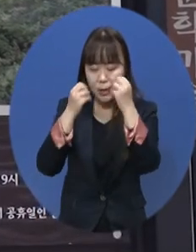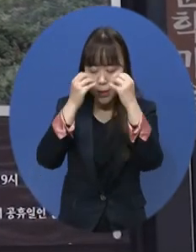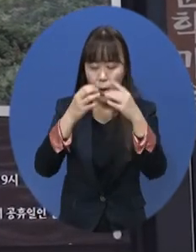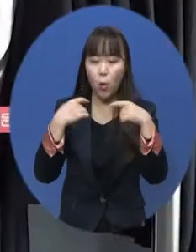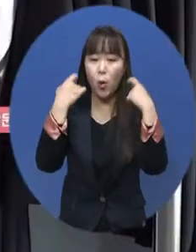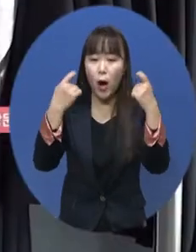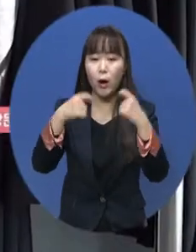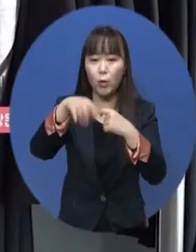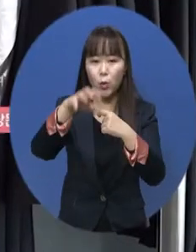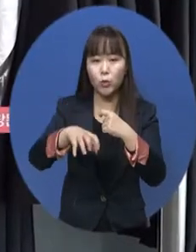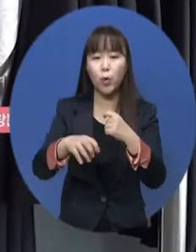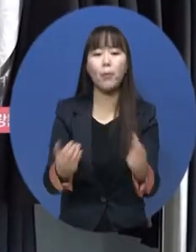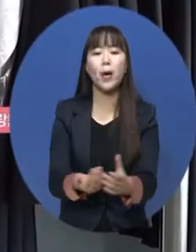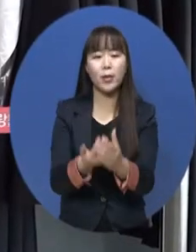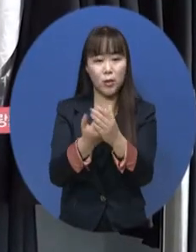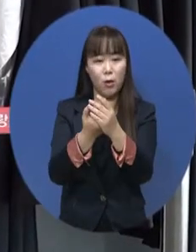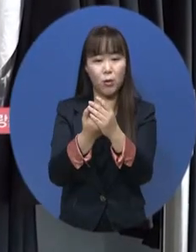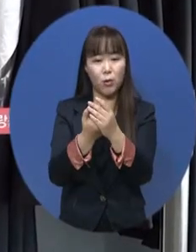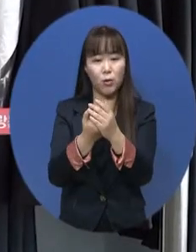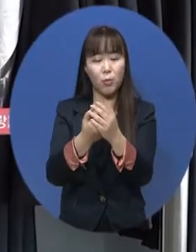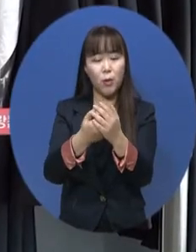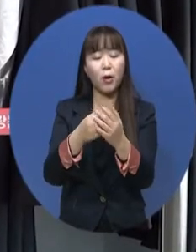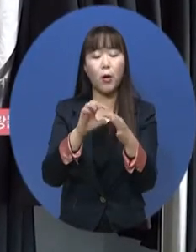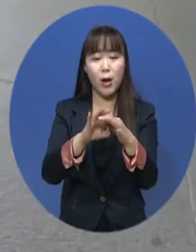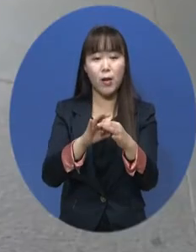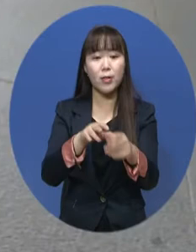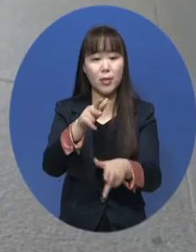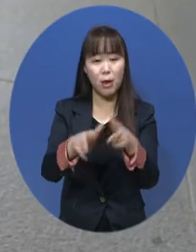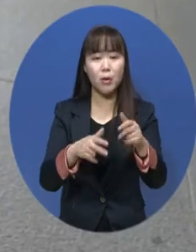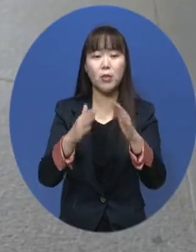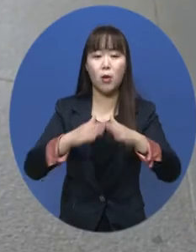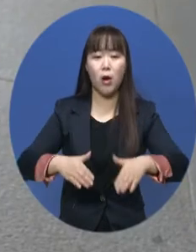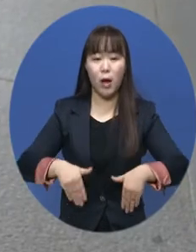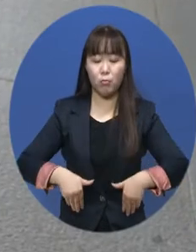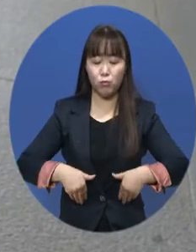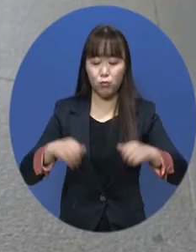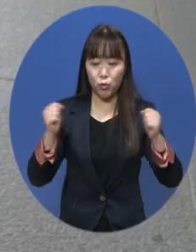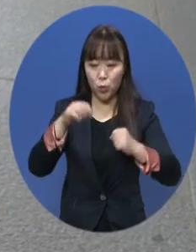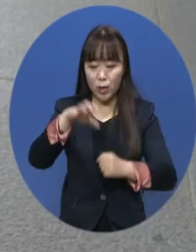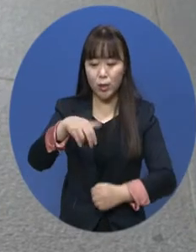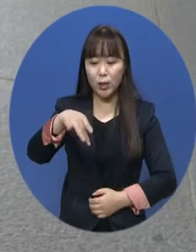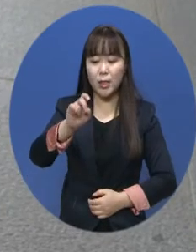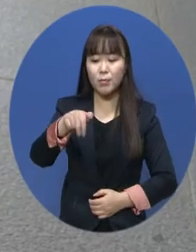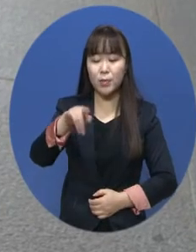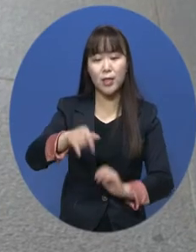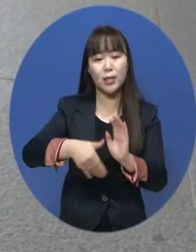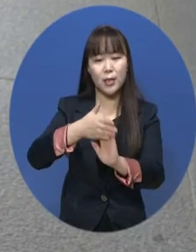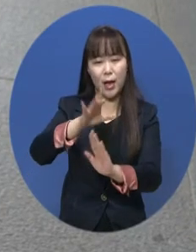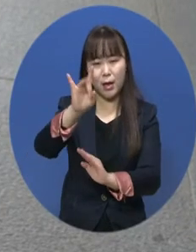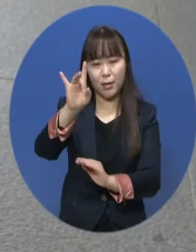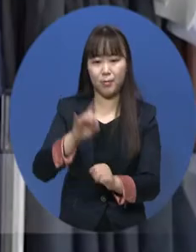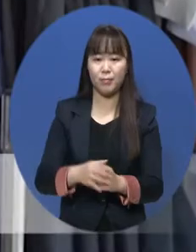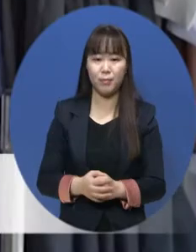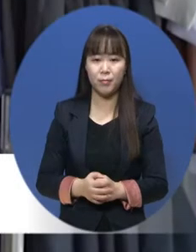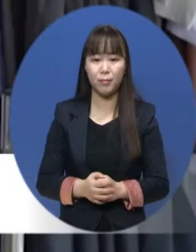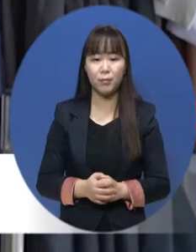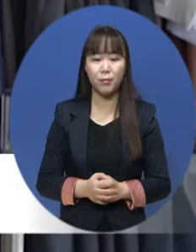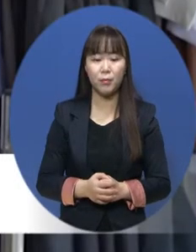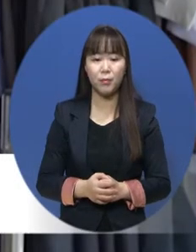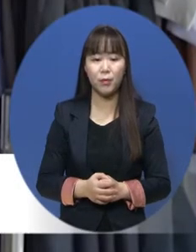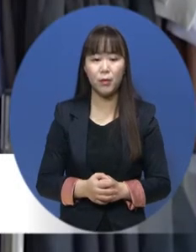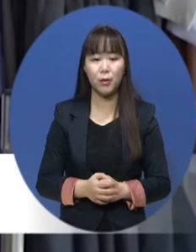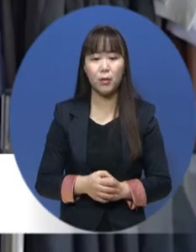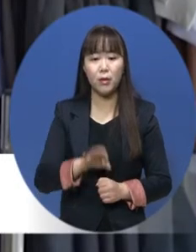관광 명소로 육성하는 사업으로 전라북도에서는 김제시가 유일하게 선정됐습니다.